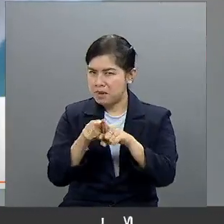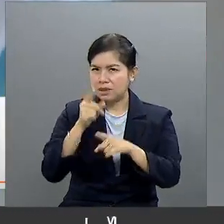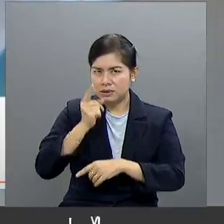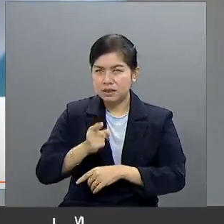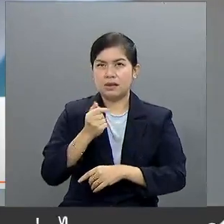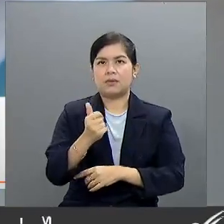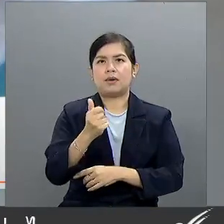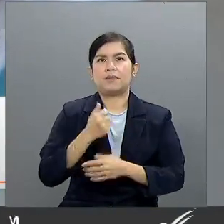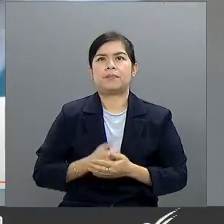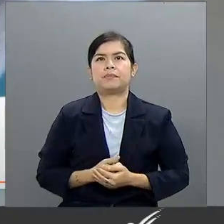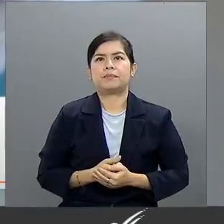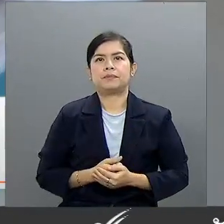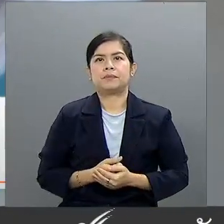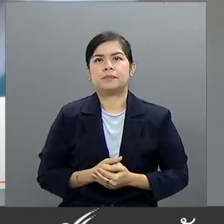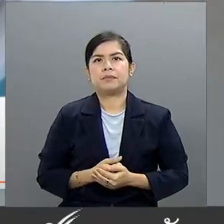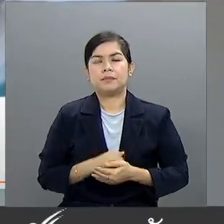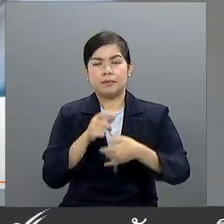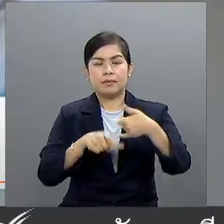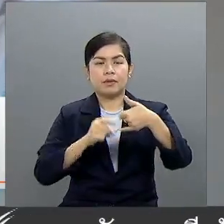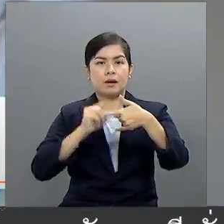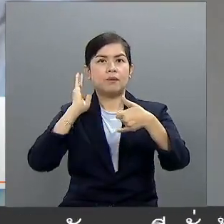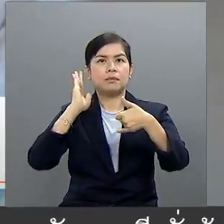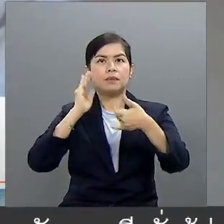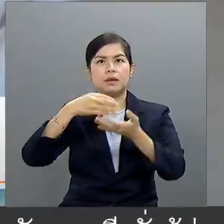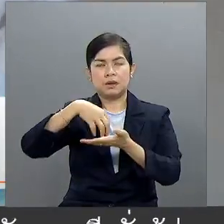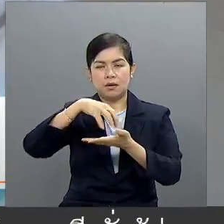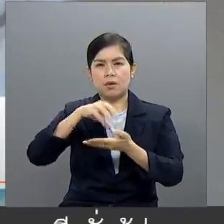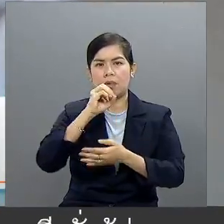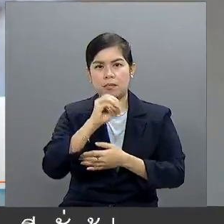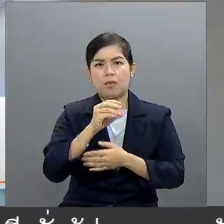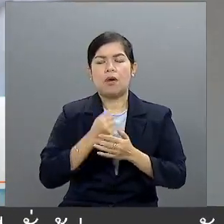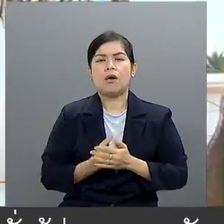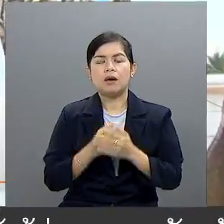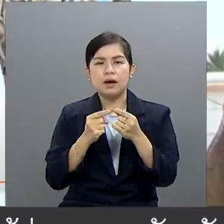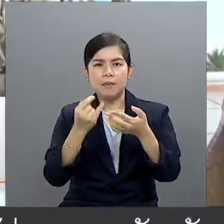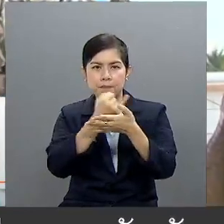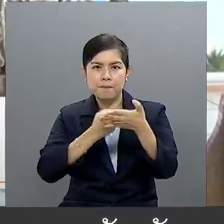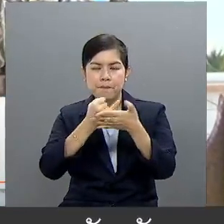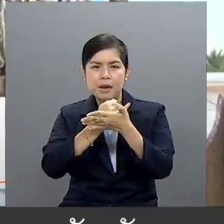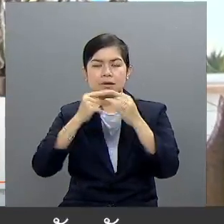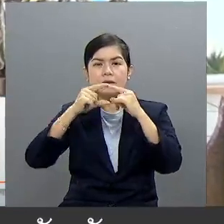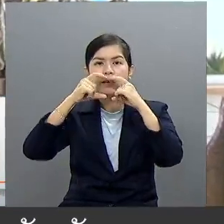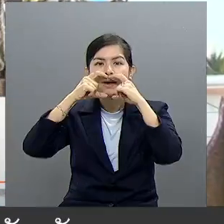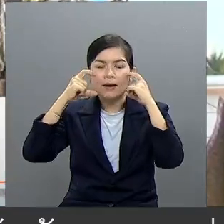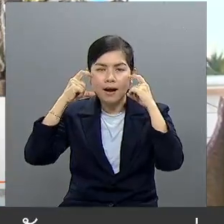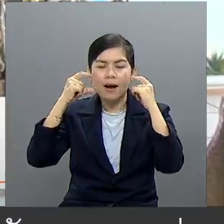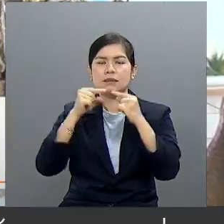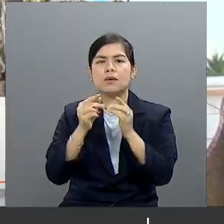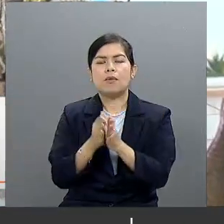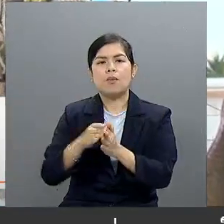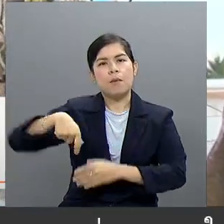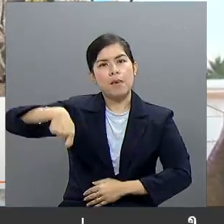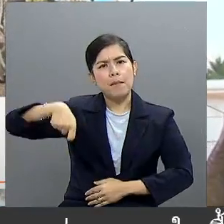ครับคุณดำรงกิจเล่าให้ฟังนะครับบอกว่าการเพ้นท์แมสและกระเป๋ากระจูดเริ่มจากที่เขาไปเปิดบูธข